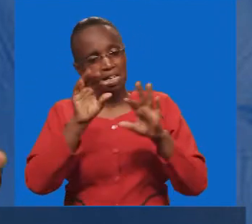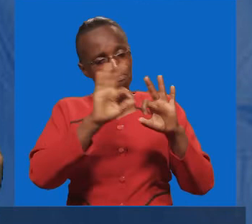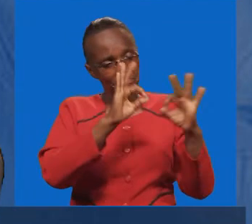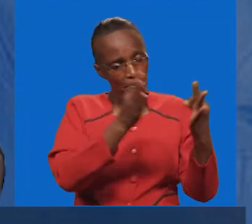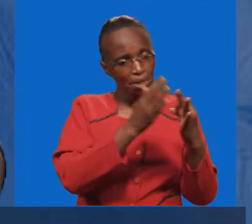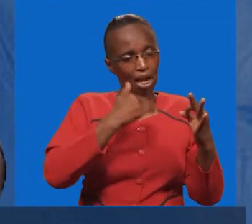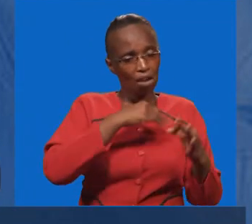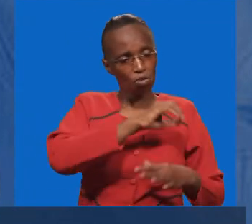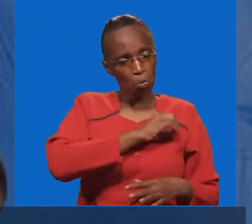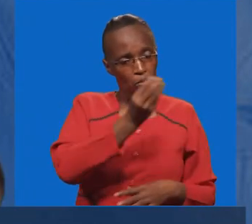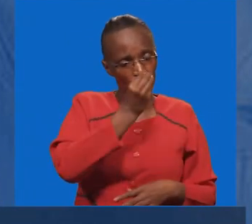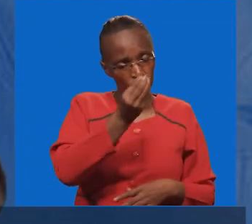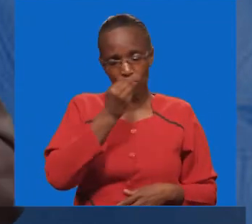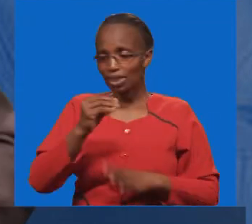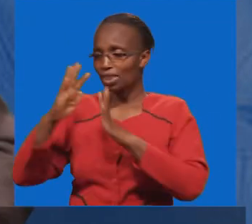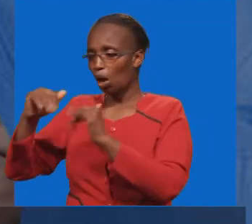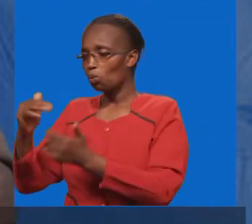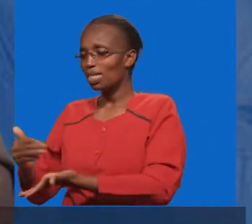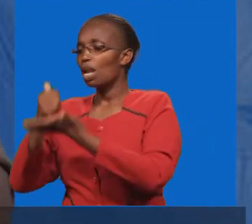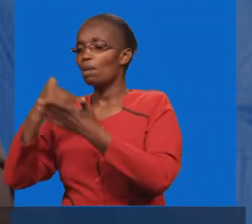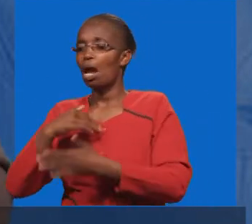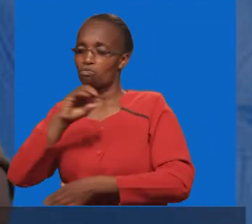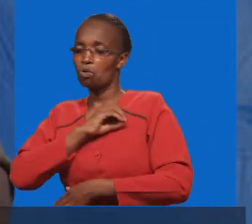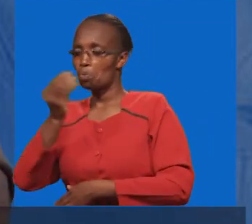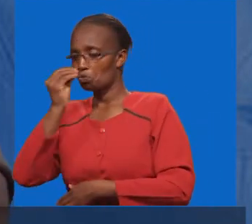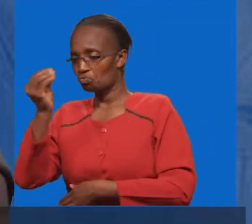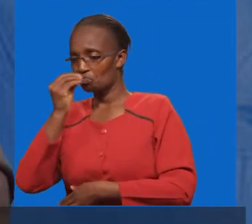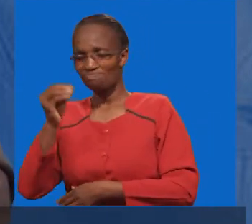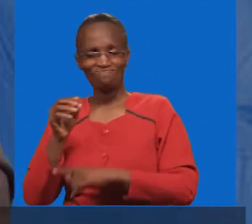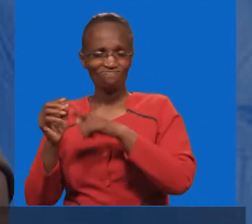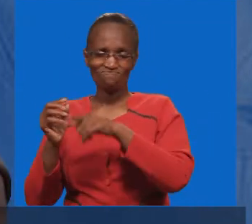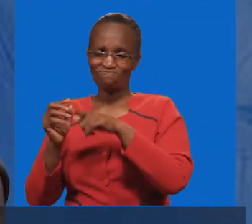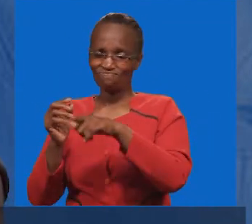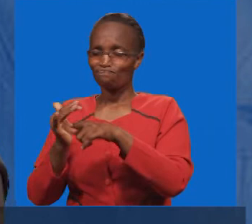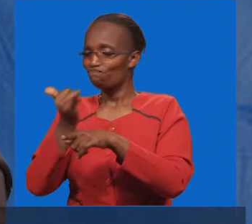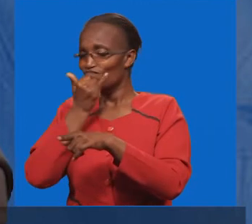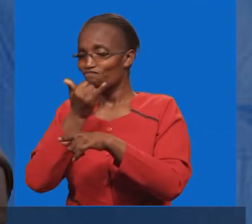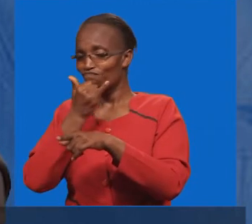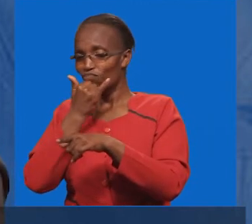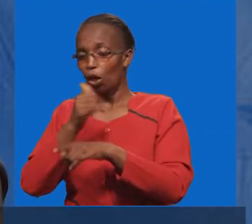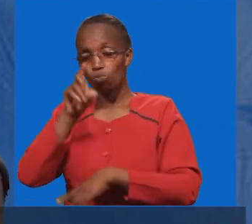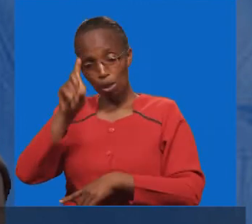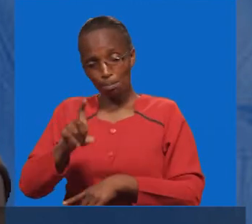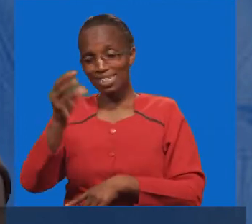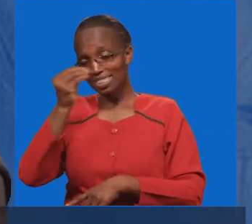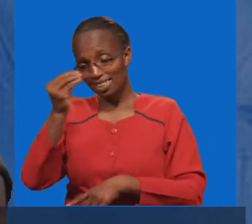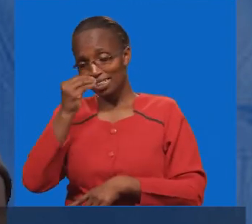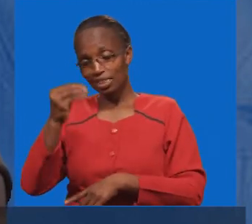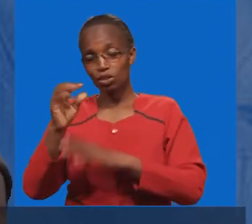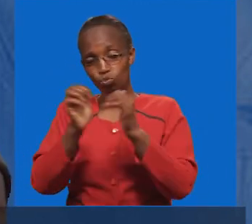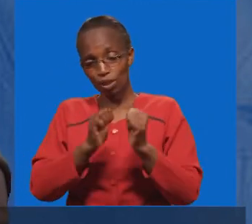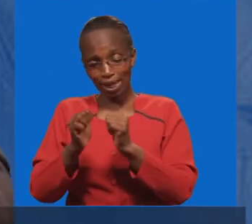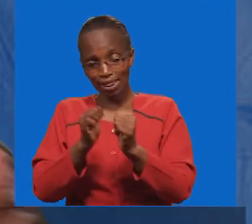chake na familia iko na chakula chake. Mtazamaji mpendwa, hiyo si vizuri. Ili Mungu akaweze